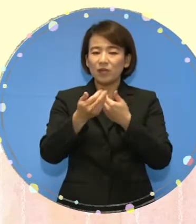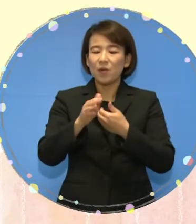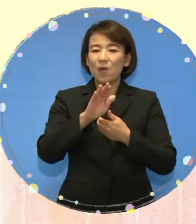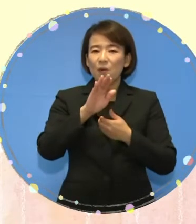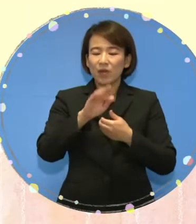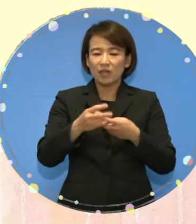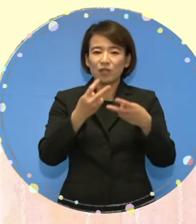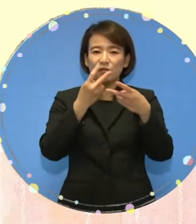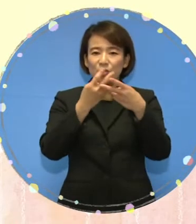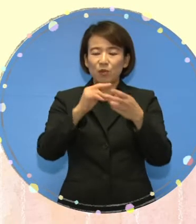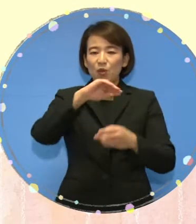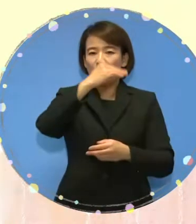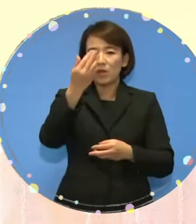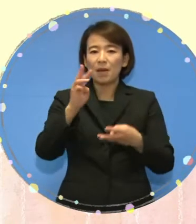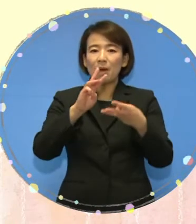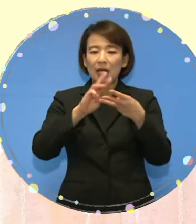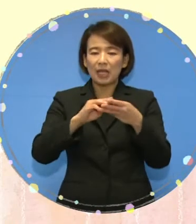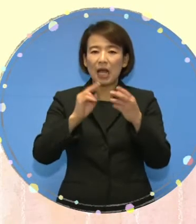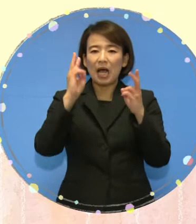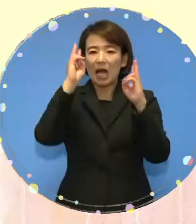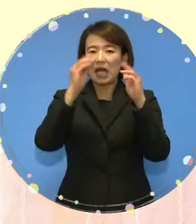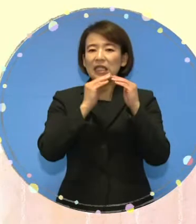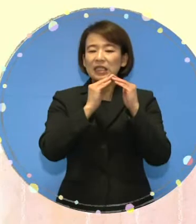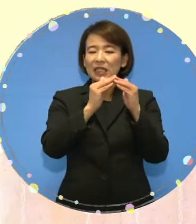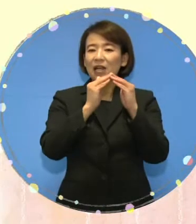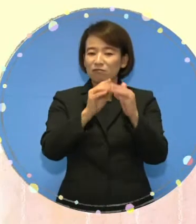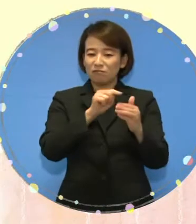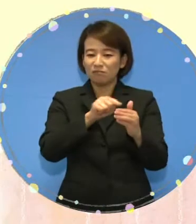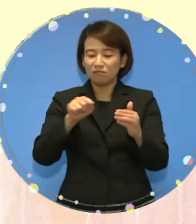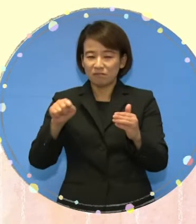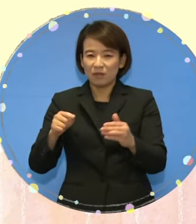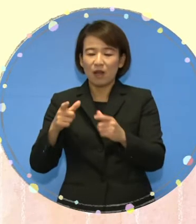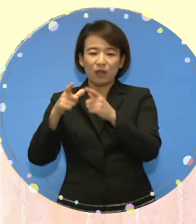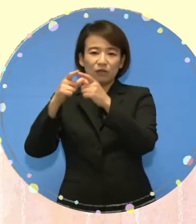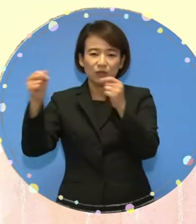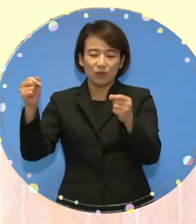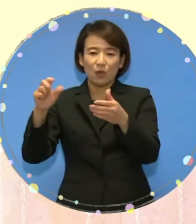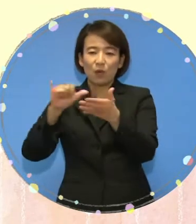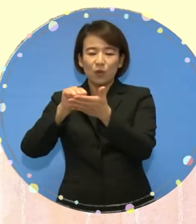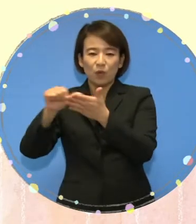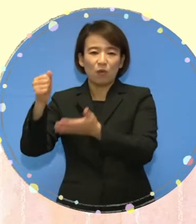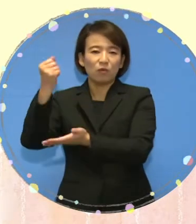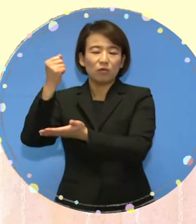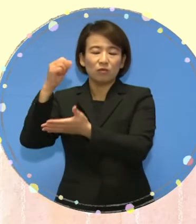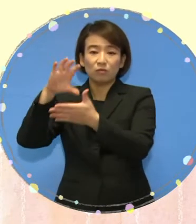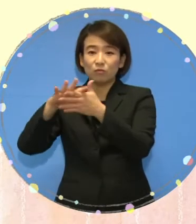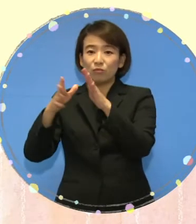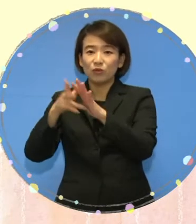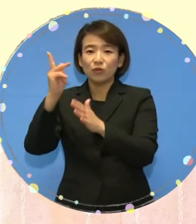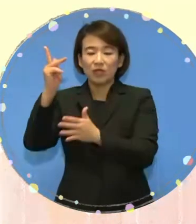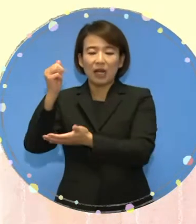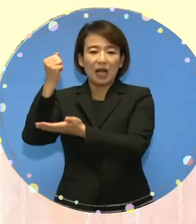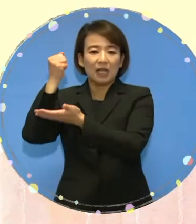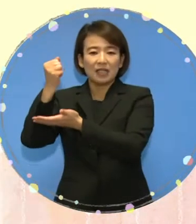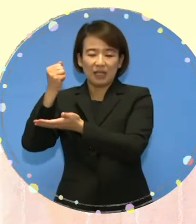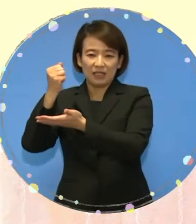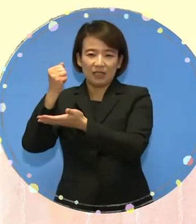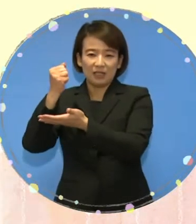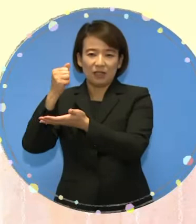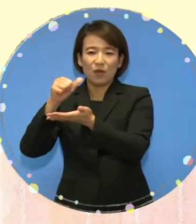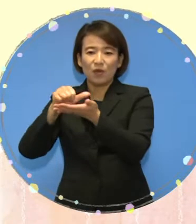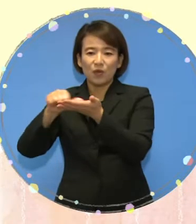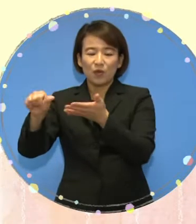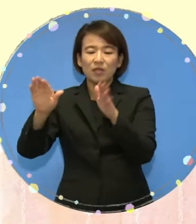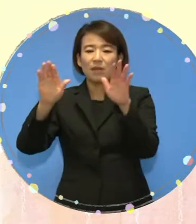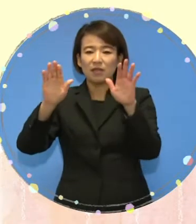住友山田社宅の6と8県が国の登録有形文化財としてでは2年8